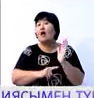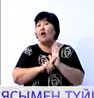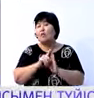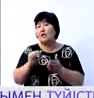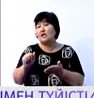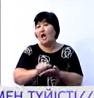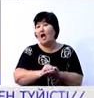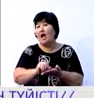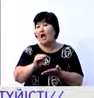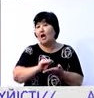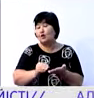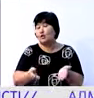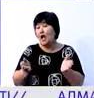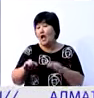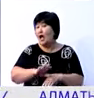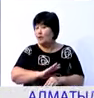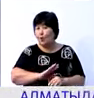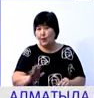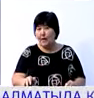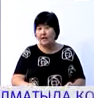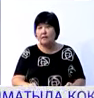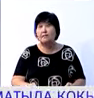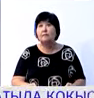қағаз жүзінде қалып қоймайды.